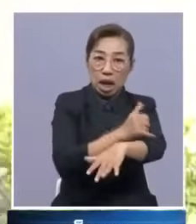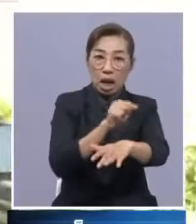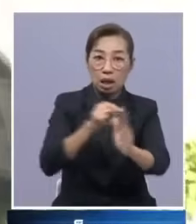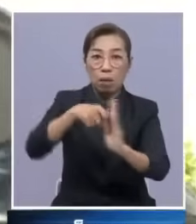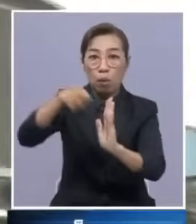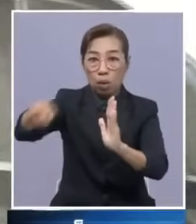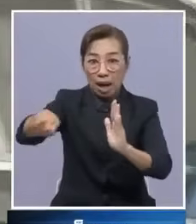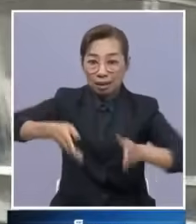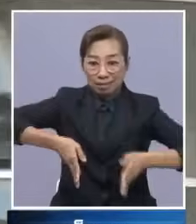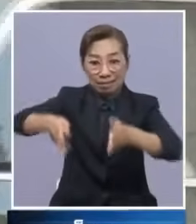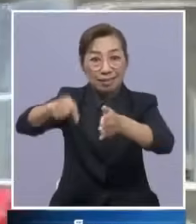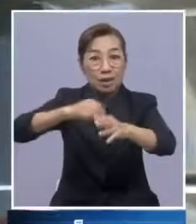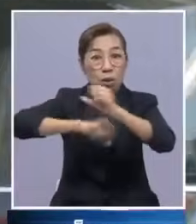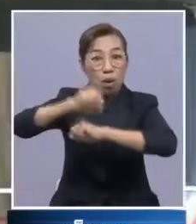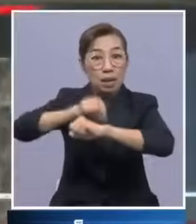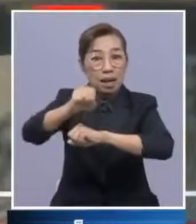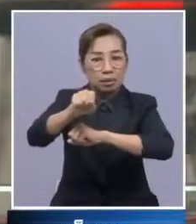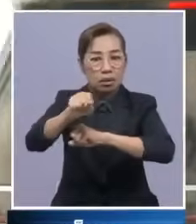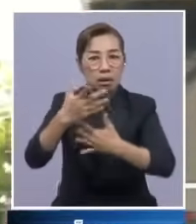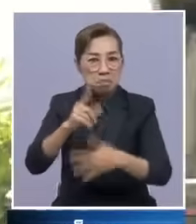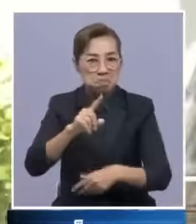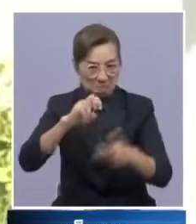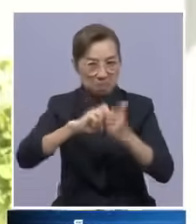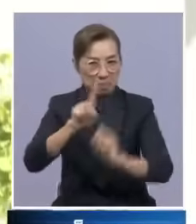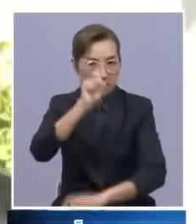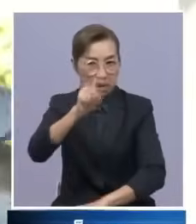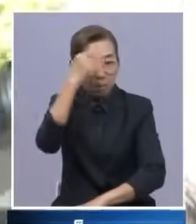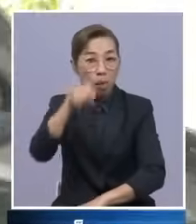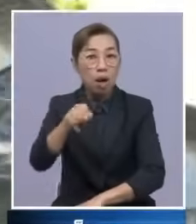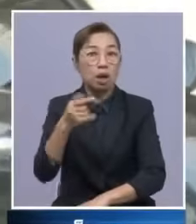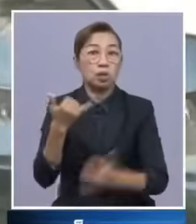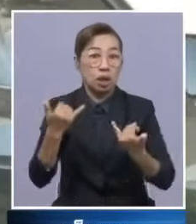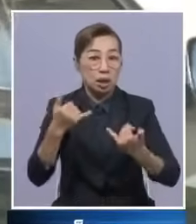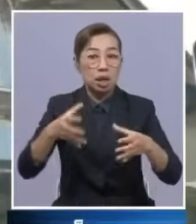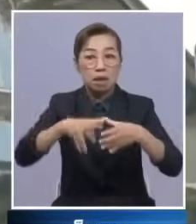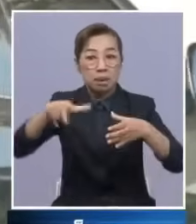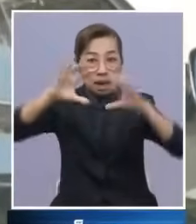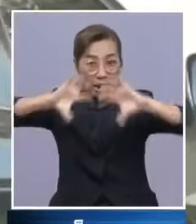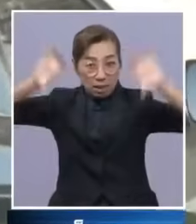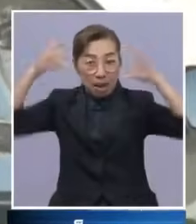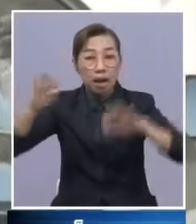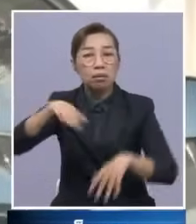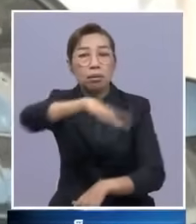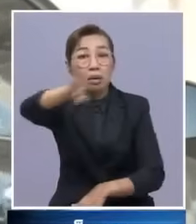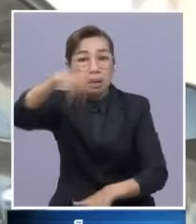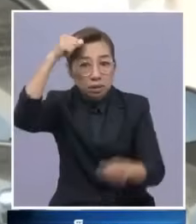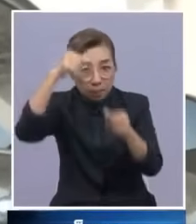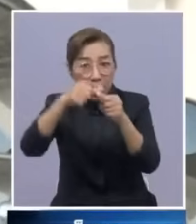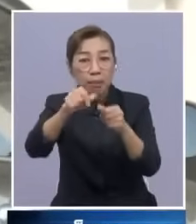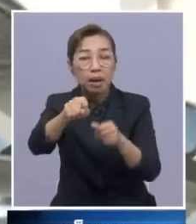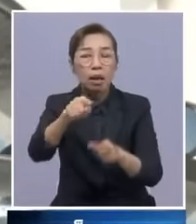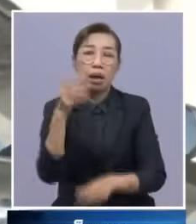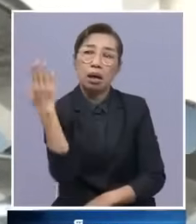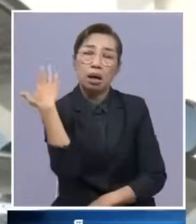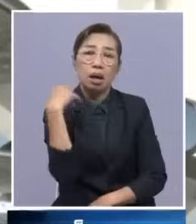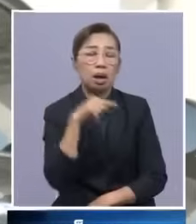นประเด็นฮะเป็นประเด็นยังไงเพราะเป็นประเด็นเพราะว่าพรรคเพื่อไทยกลายมาเป็นรัฐบาลแล้วผมไม่แน่ใจคุณผู้ชมคุณแอลจำได้ไหมช่ว